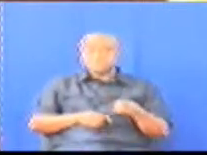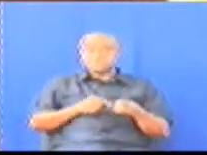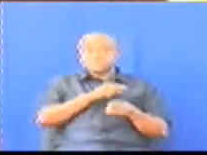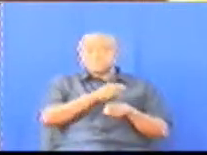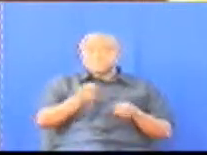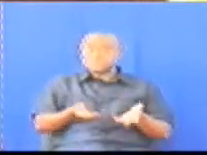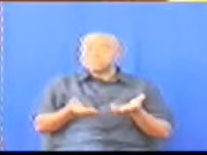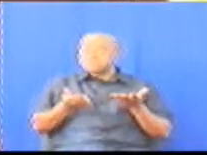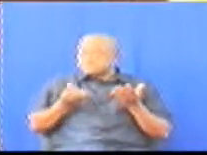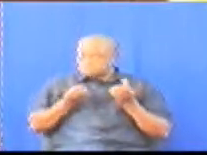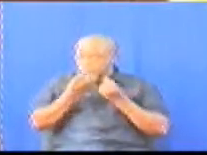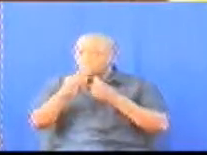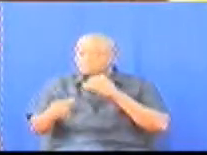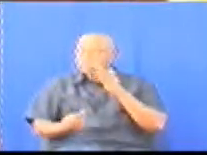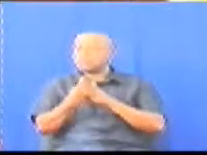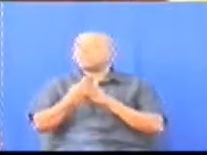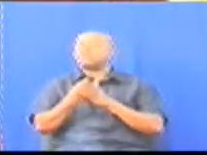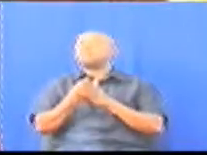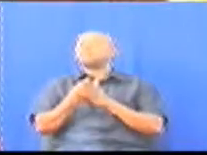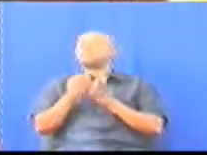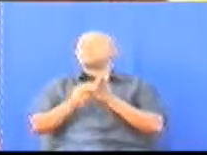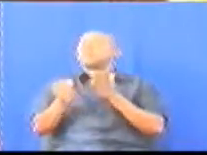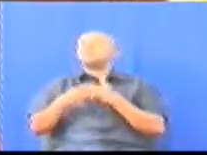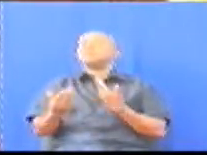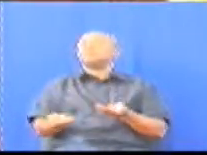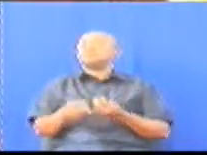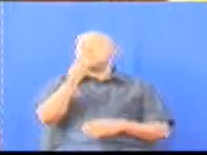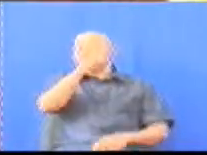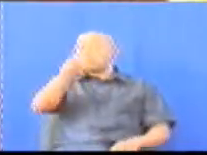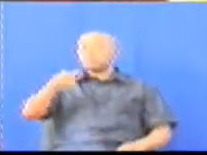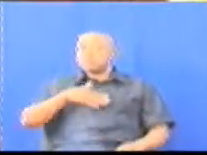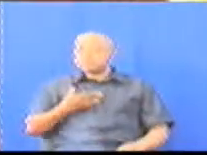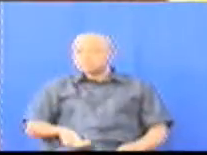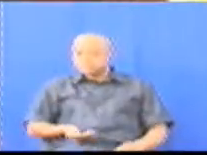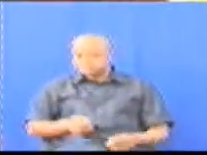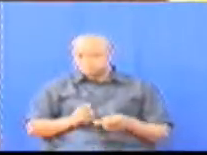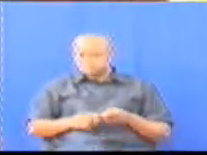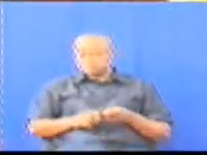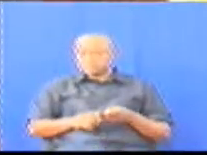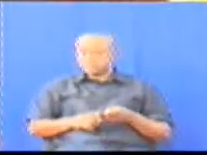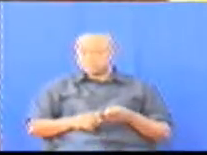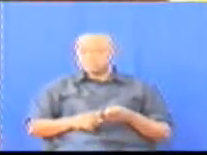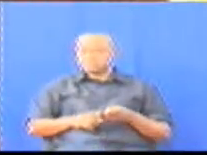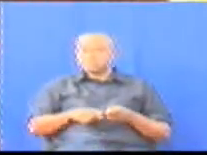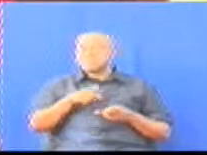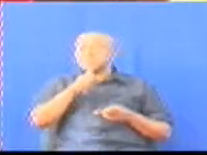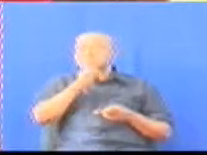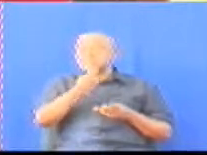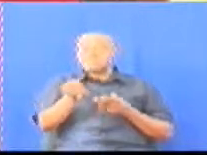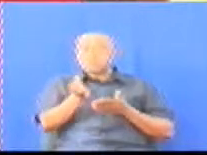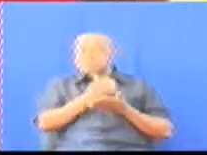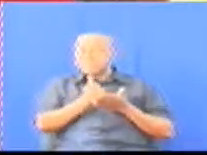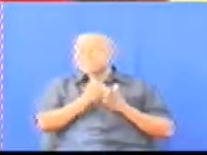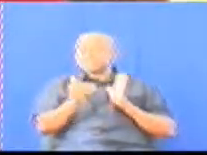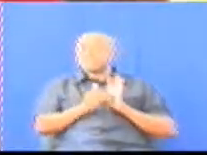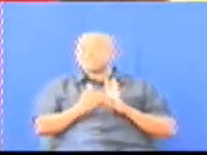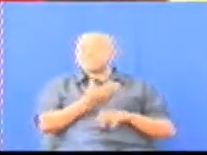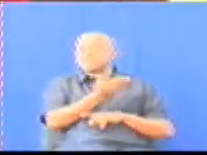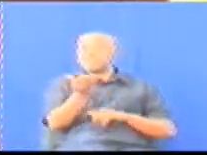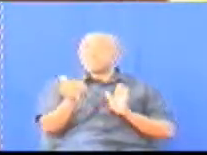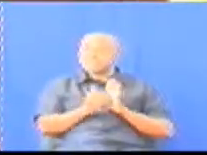zitazaa matokeo gani kwa wananchi wetu. Kuna sheria nyingine ambayo inampa, ambayo ni